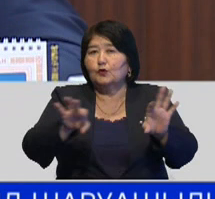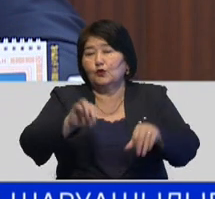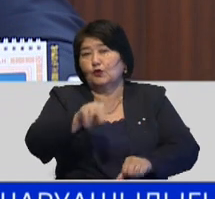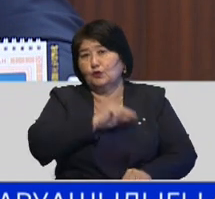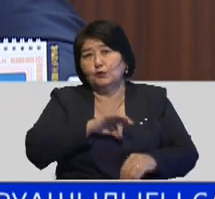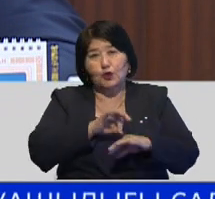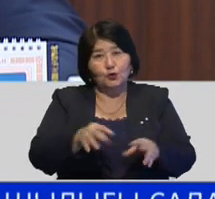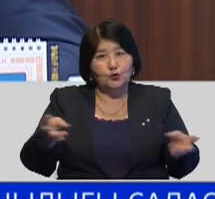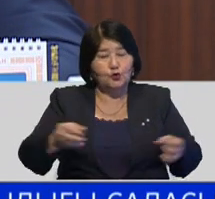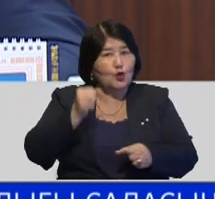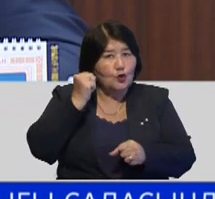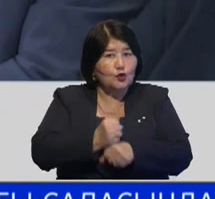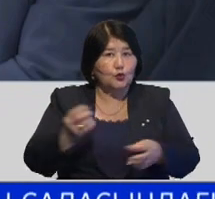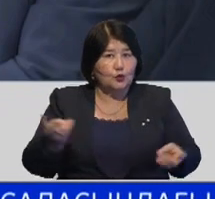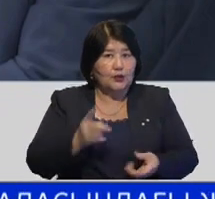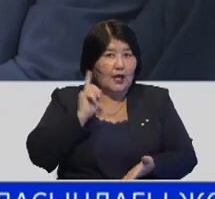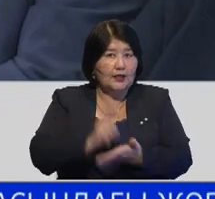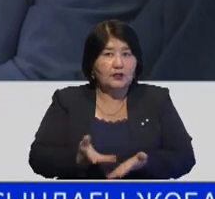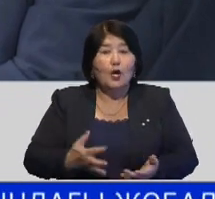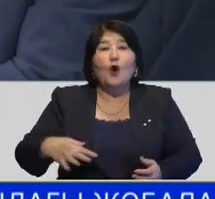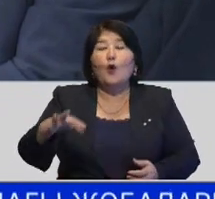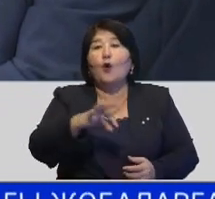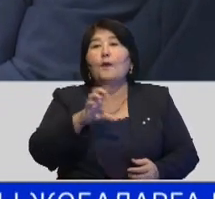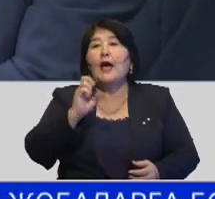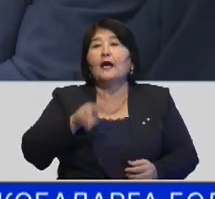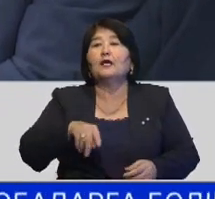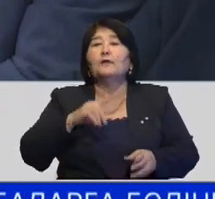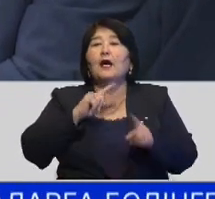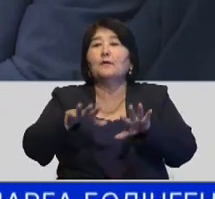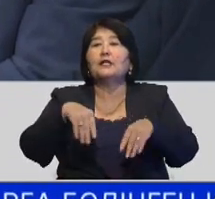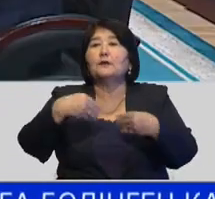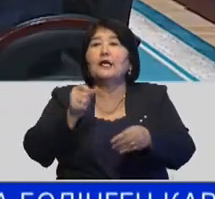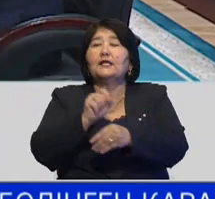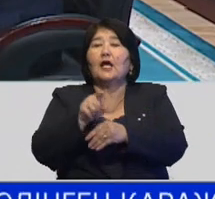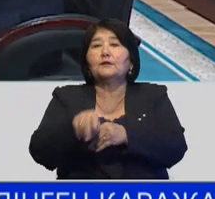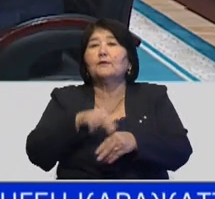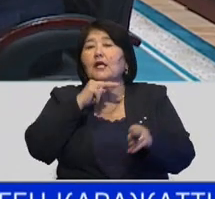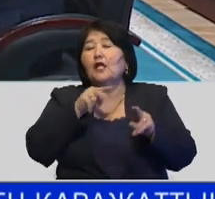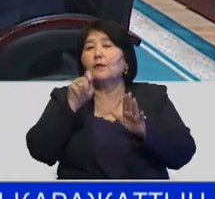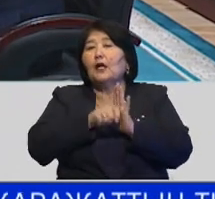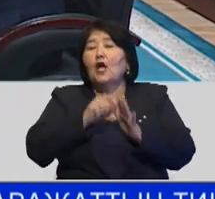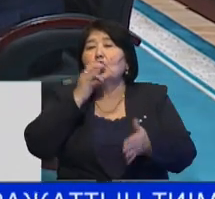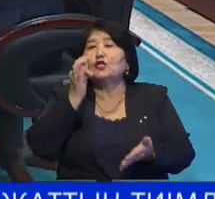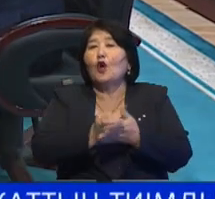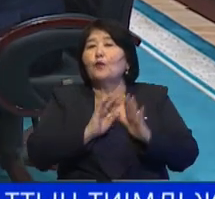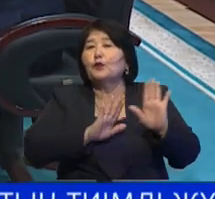жұмыстарын жүргізуді күшейтулеріңіз қажет. Облыс әкімі мәжілісте берілген тапсырмалардың орындалуын бақылауды жауапты